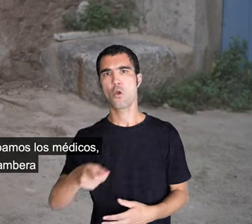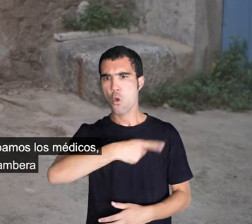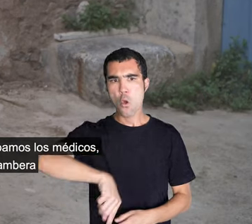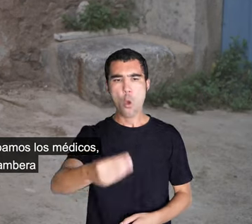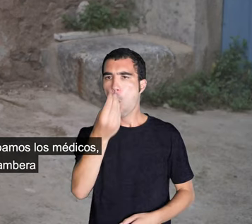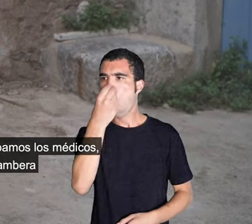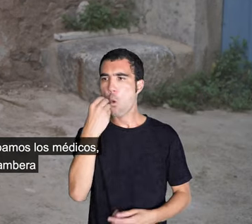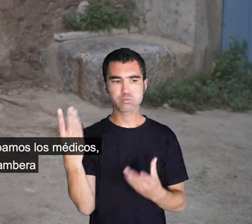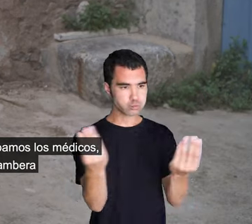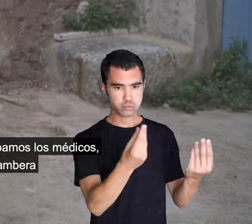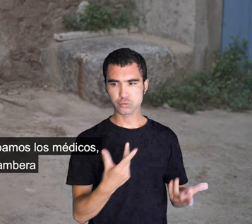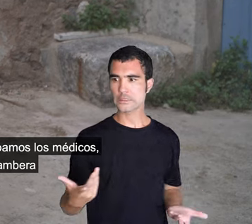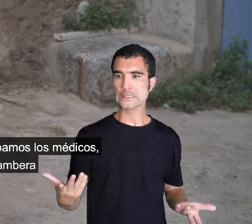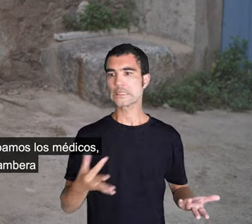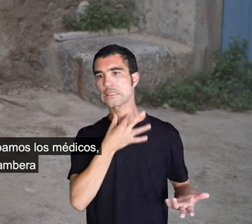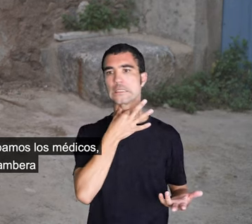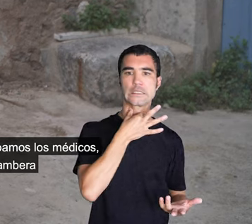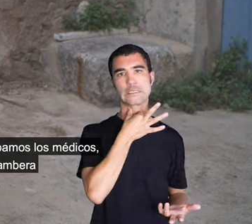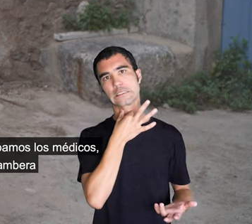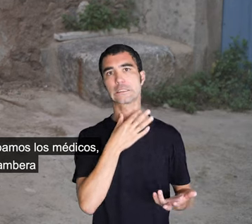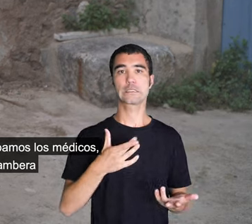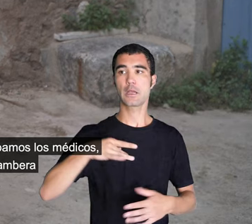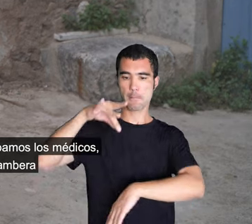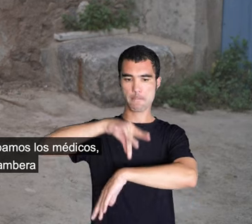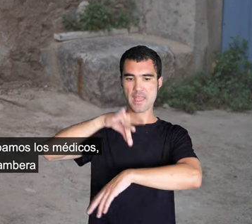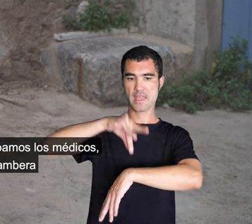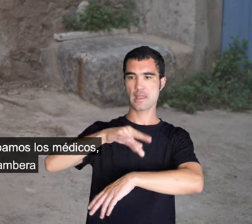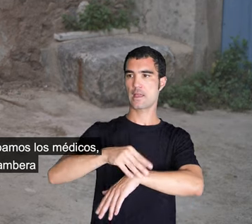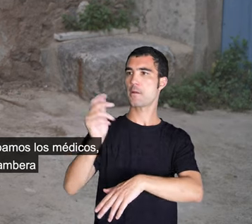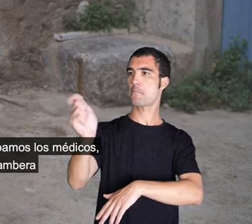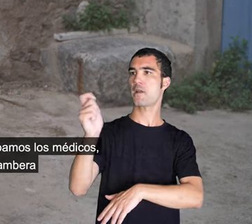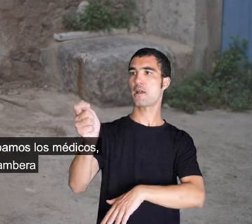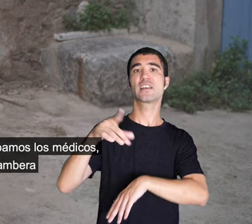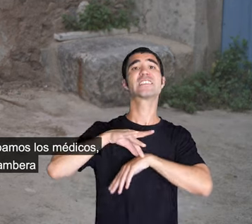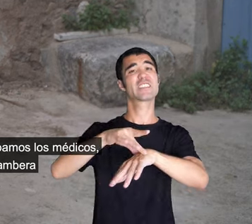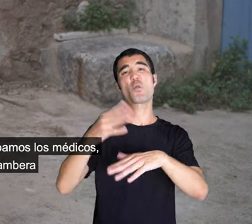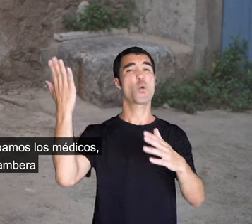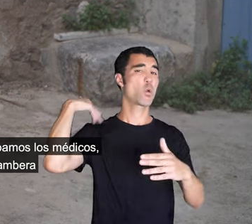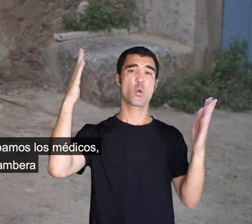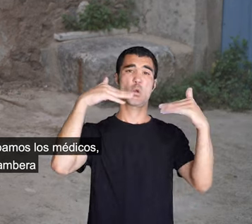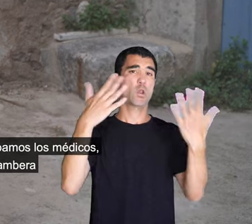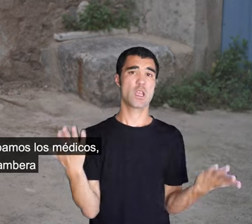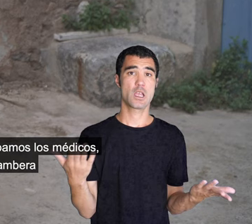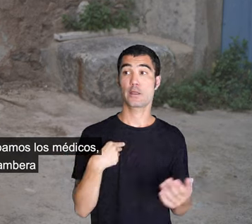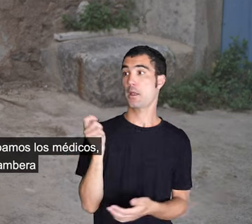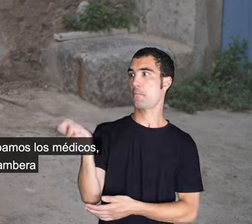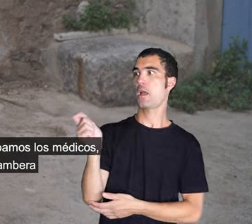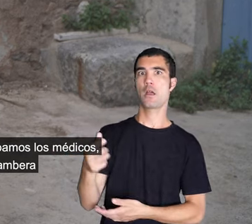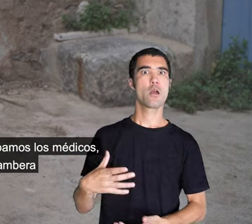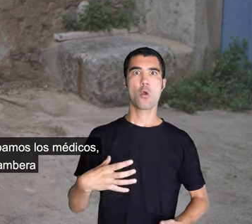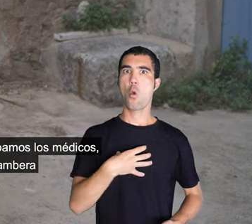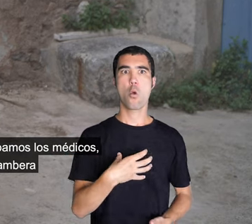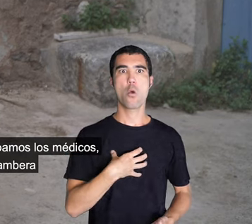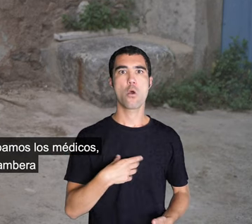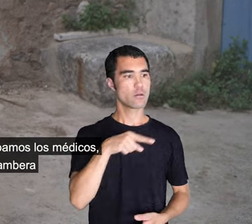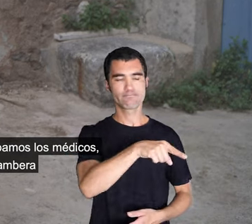boques, i nosaltres pagàvem el metge, no era segur, ho havien de pagar, i no podia ser. I